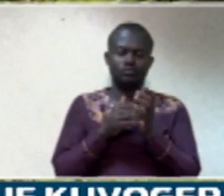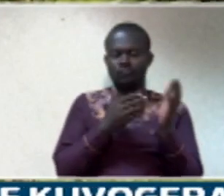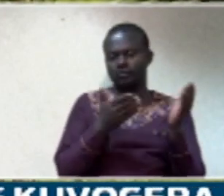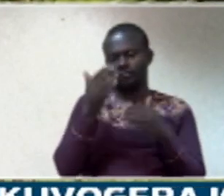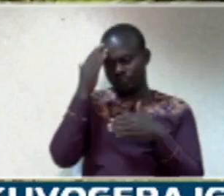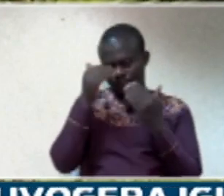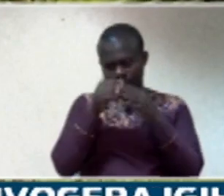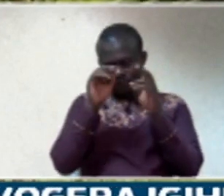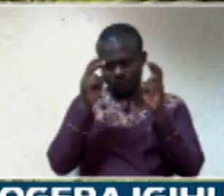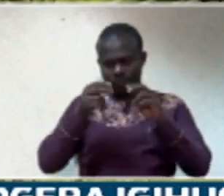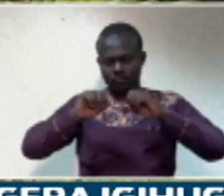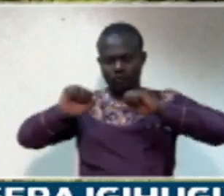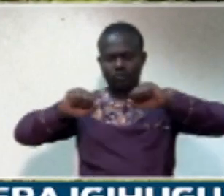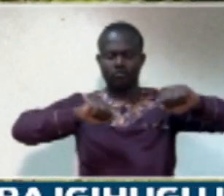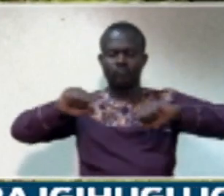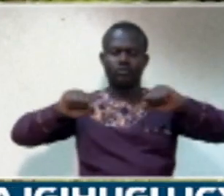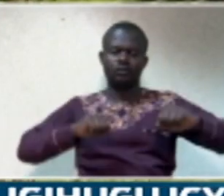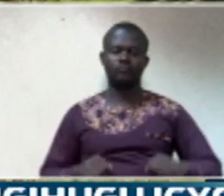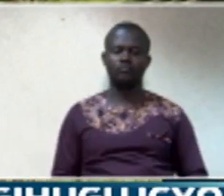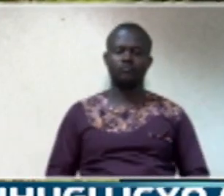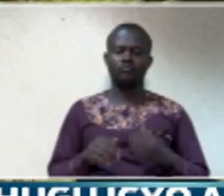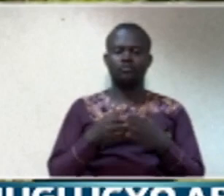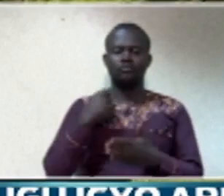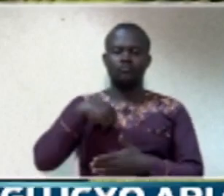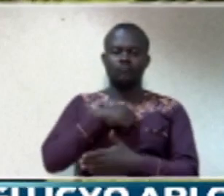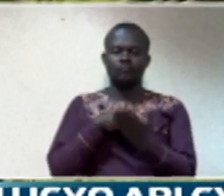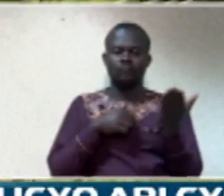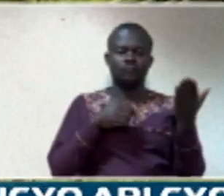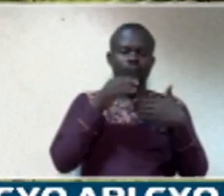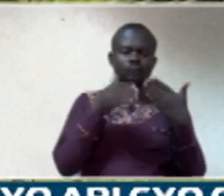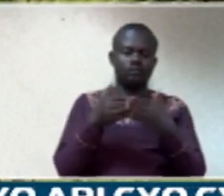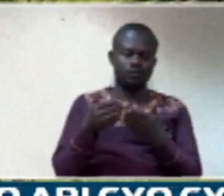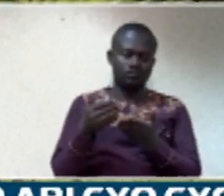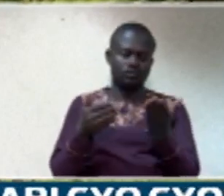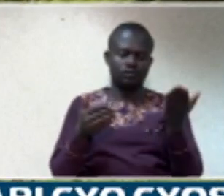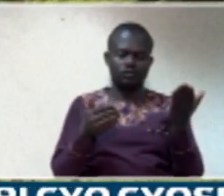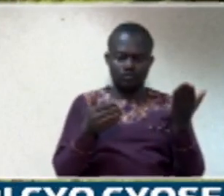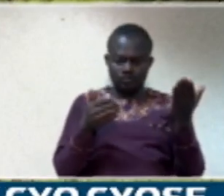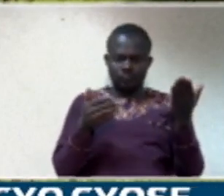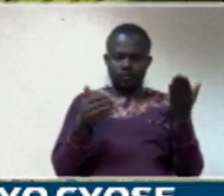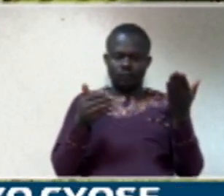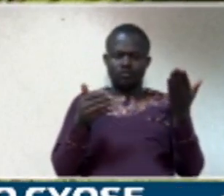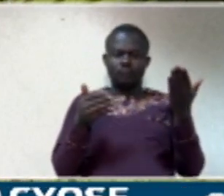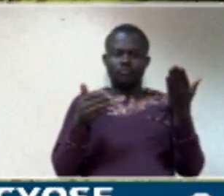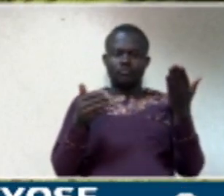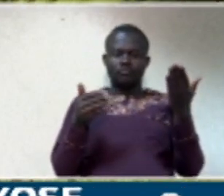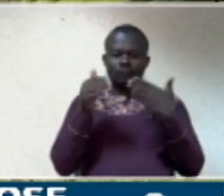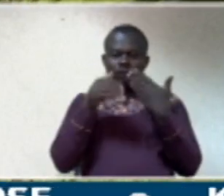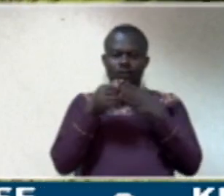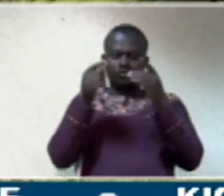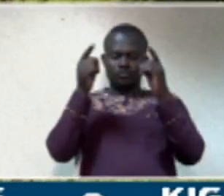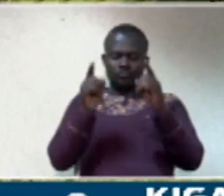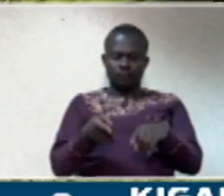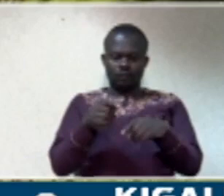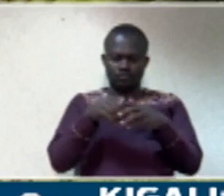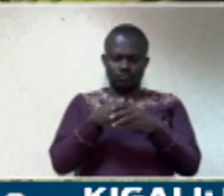kuko imitingito ntabwo icyumvikana. Umuntu afite ubwoba na impungenge nizigabanuke kubera yuko ubu ngubu uko byari bimeze mu